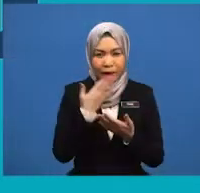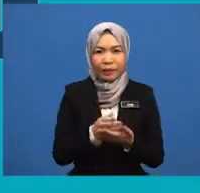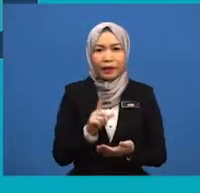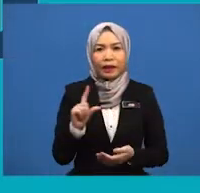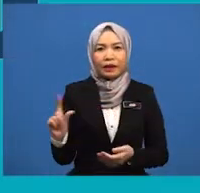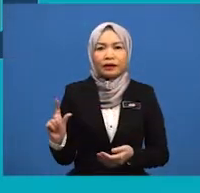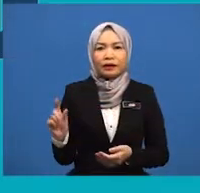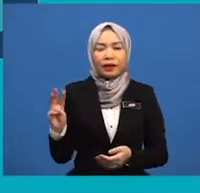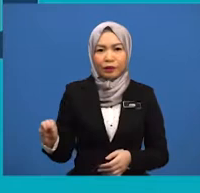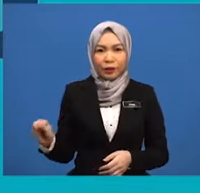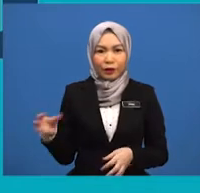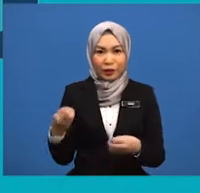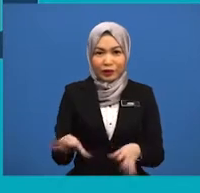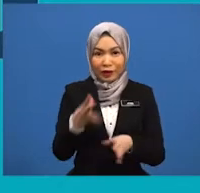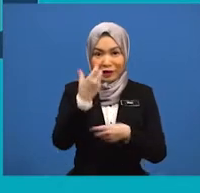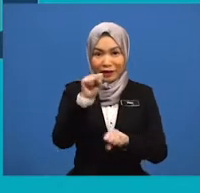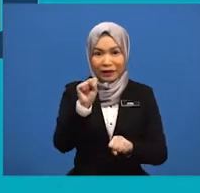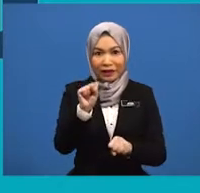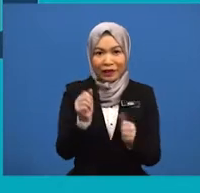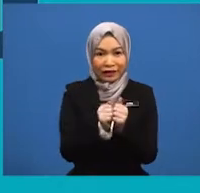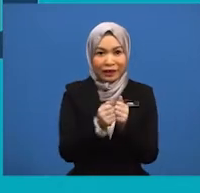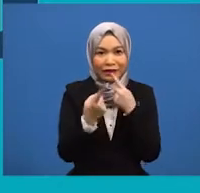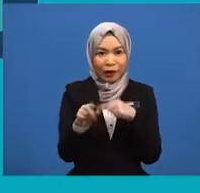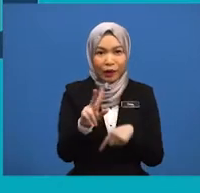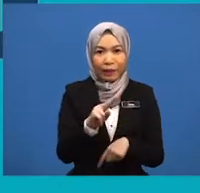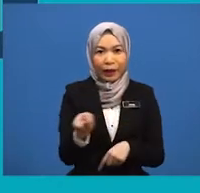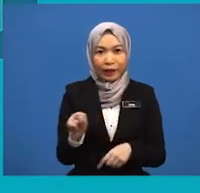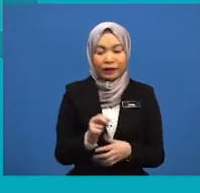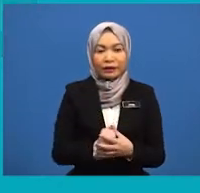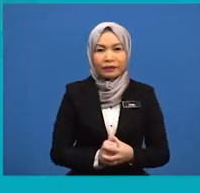Baiklah, murid-murid sudah bersedia dengan jawapan?